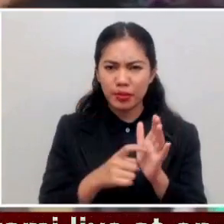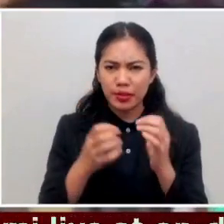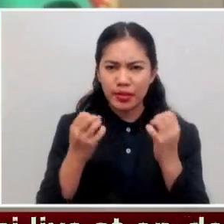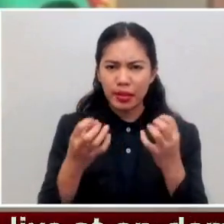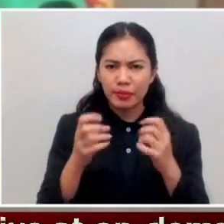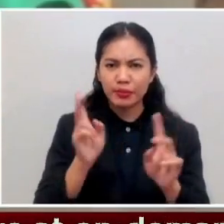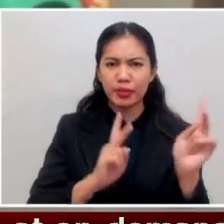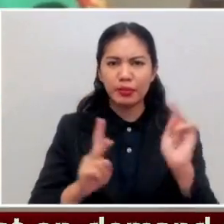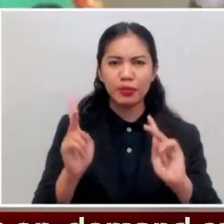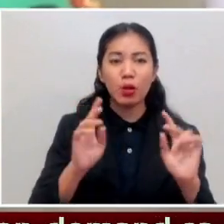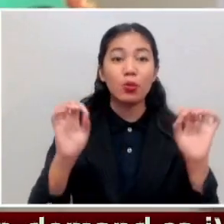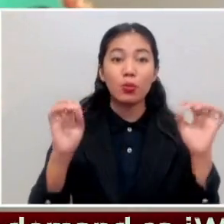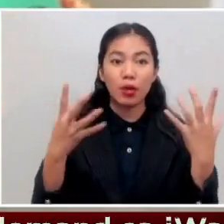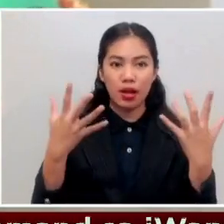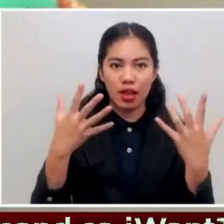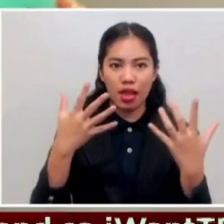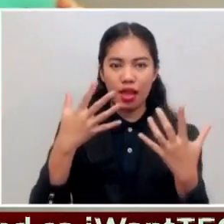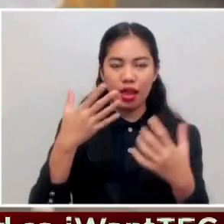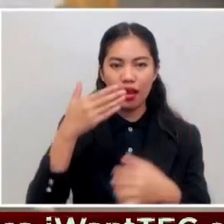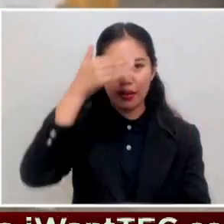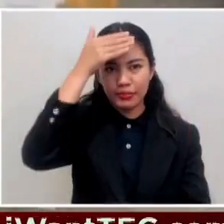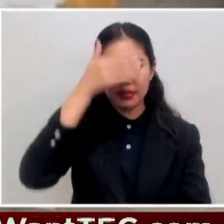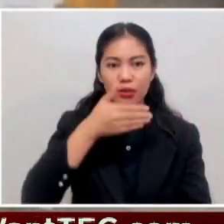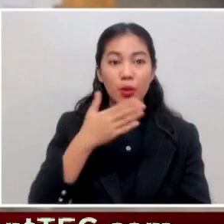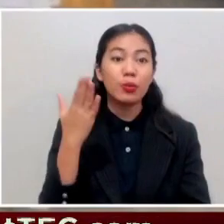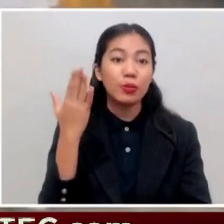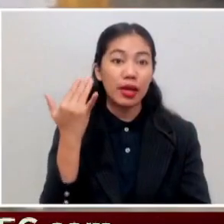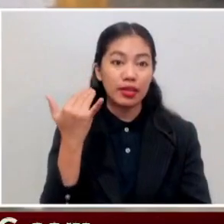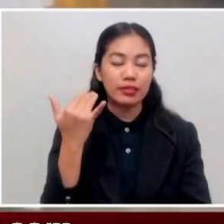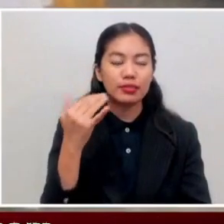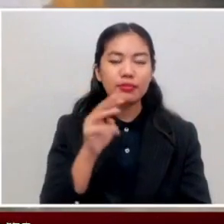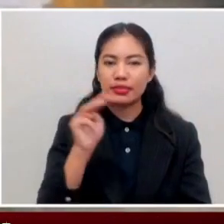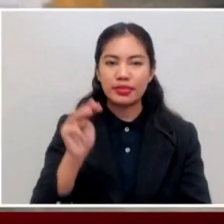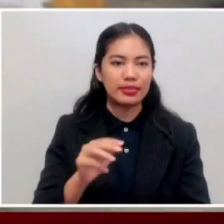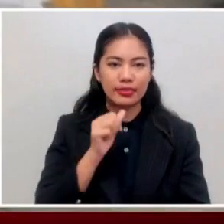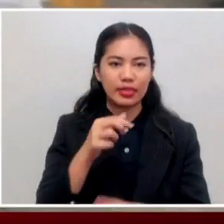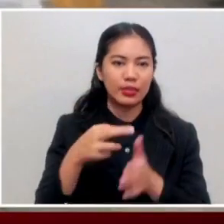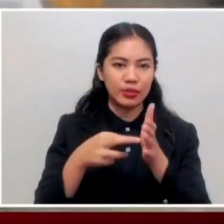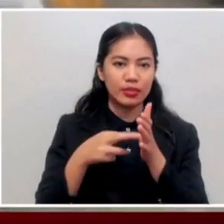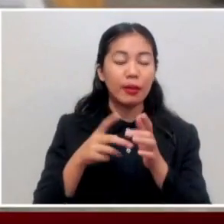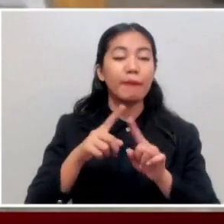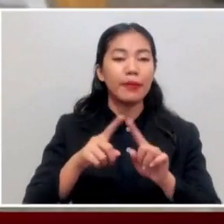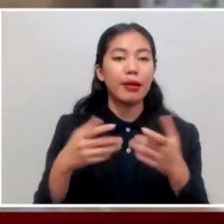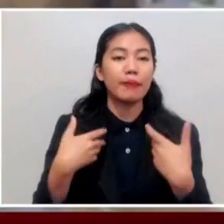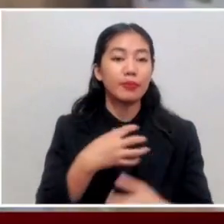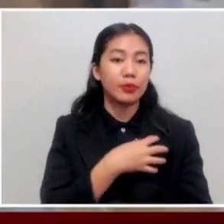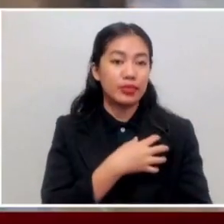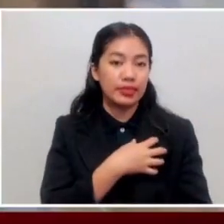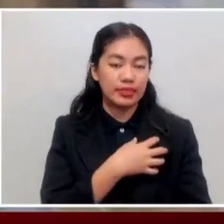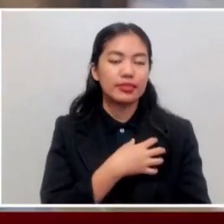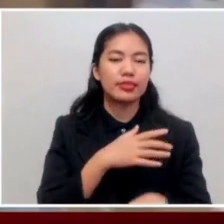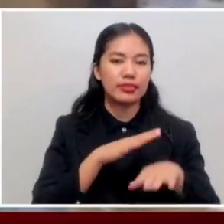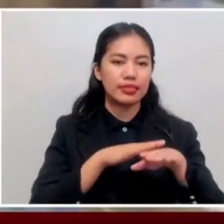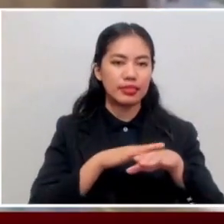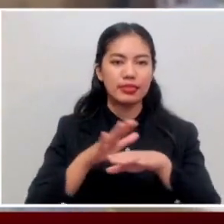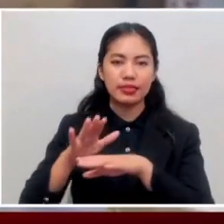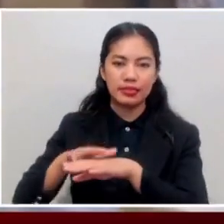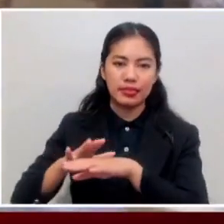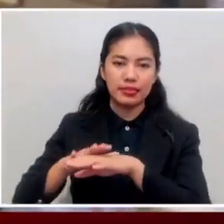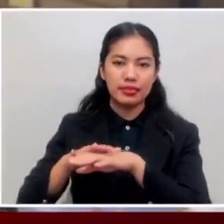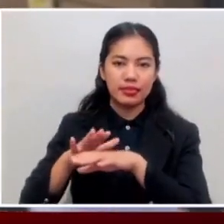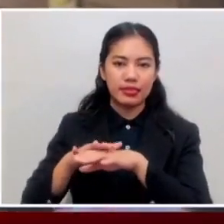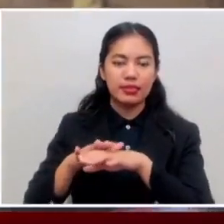shield matapos gawing optional sa Maynila. Pero may mga pulis at marshals pa rin na nagbabantay at sumisita sa